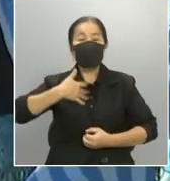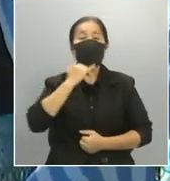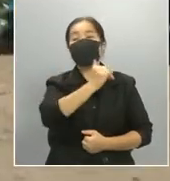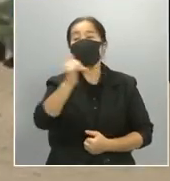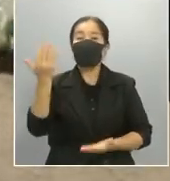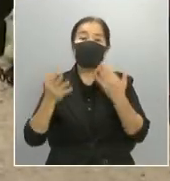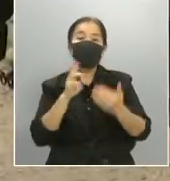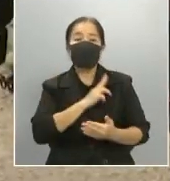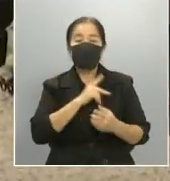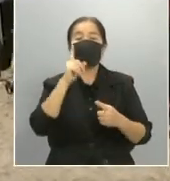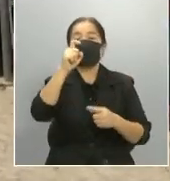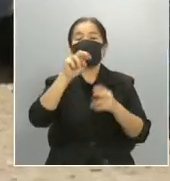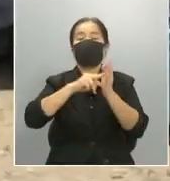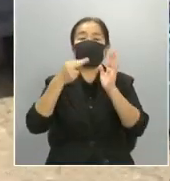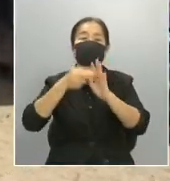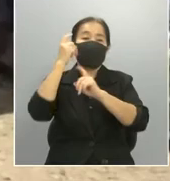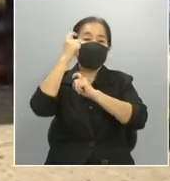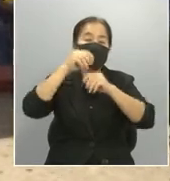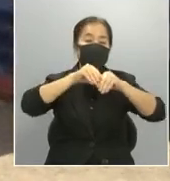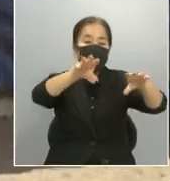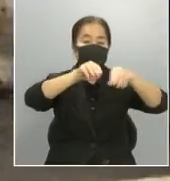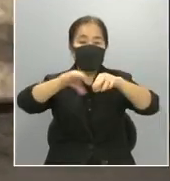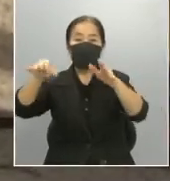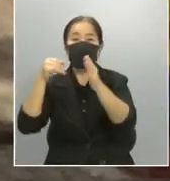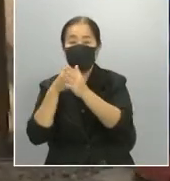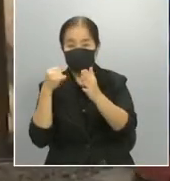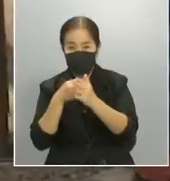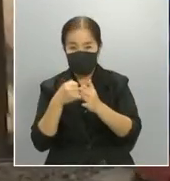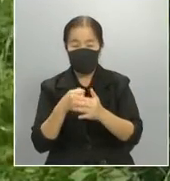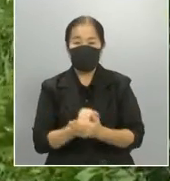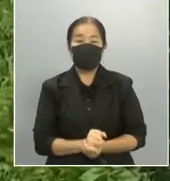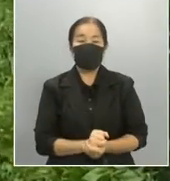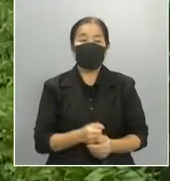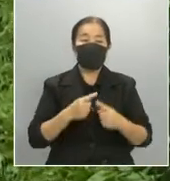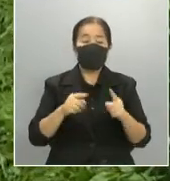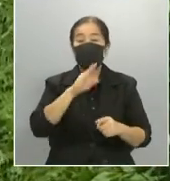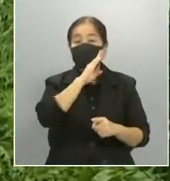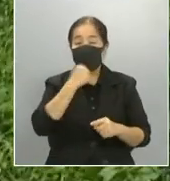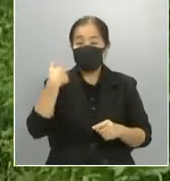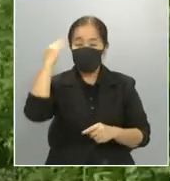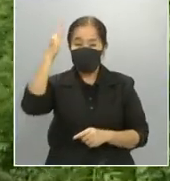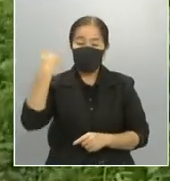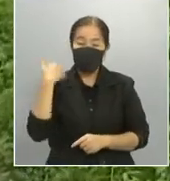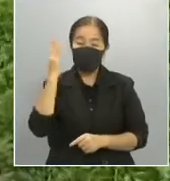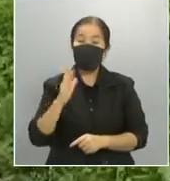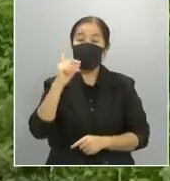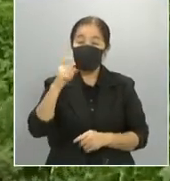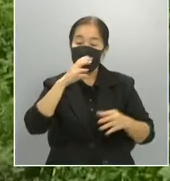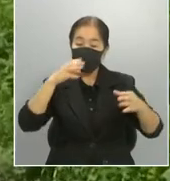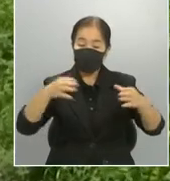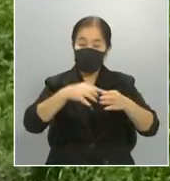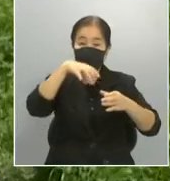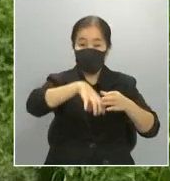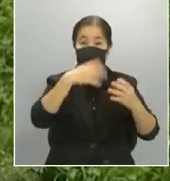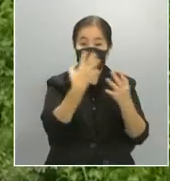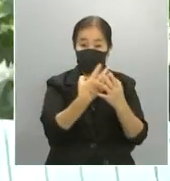100เปอร์เซ็นต์แต่หาทำมาก่อนไม่อ่าแต่หาทำมาก่อนไม่หากมีคนตายเพราะโกวิทในทุบจะกลายเป็นเรื่อง